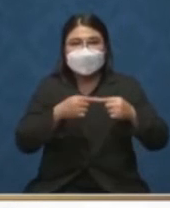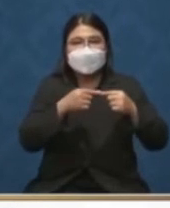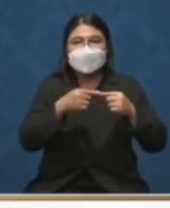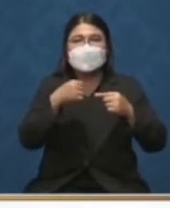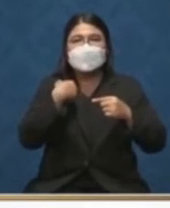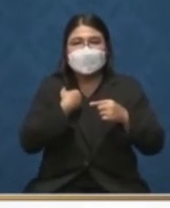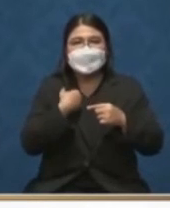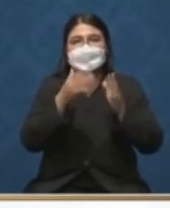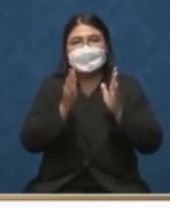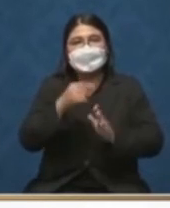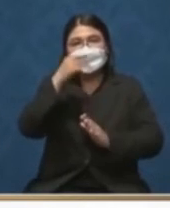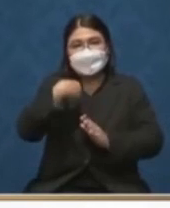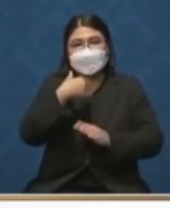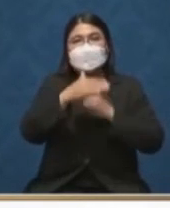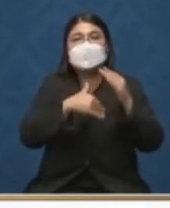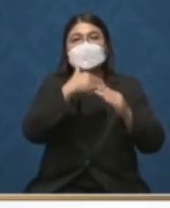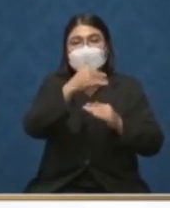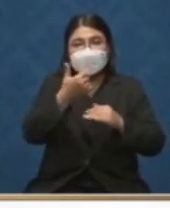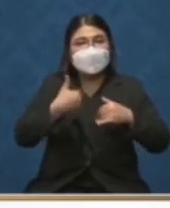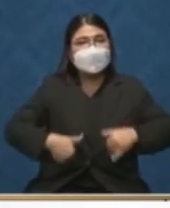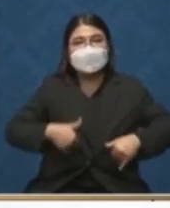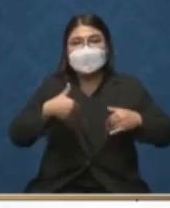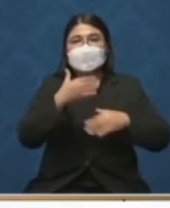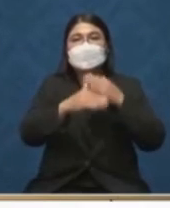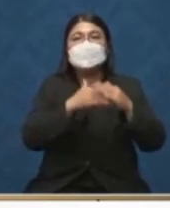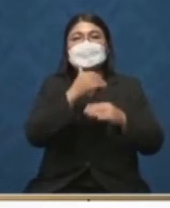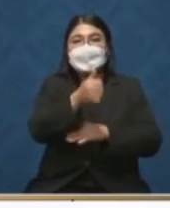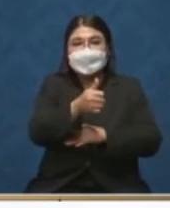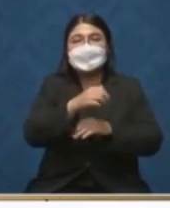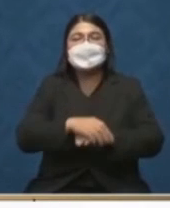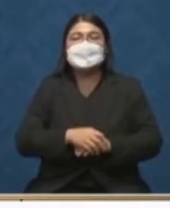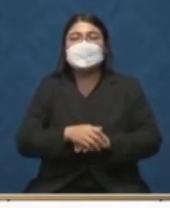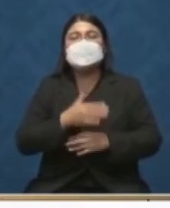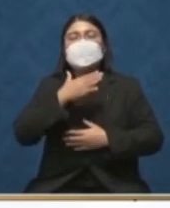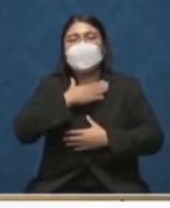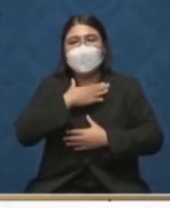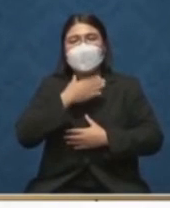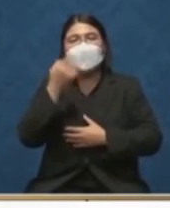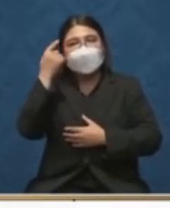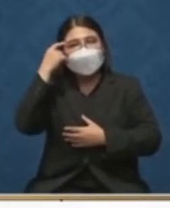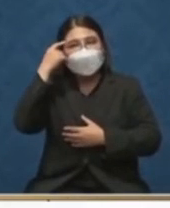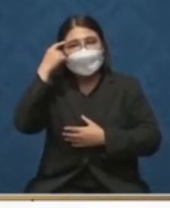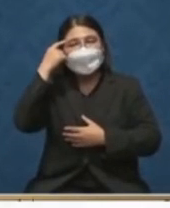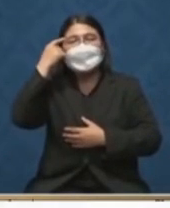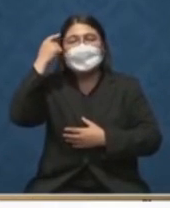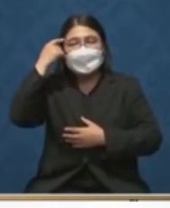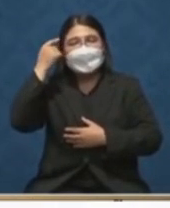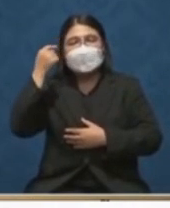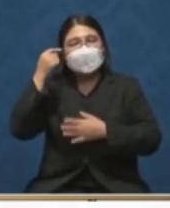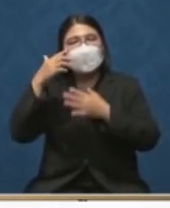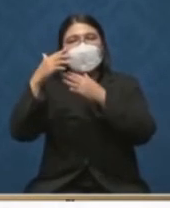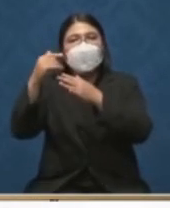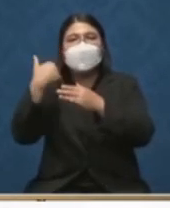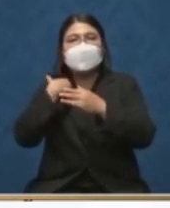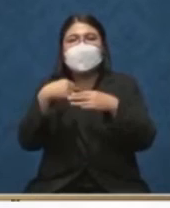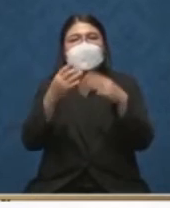รและผู้แทนราษฎรของเขานั้นจะนำไปสู่การพัฒนาพี่น้องประชาช